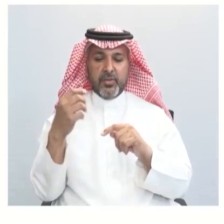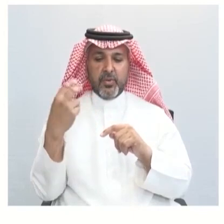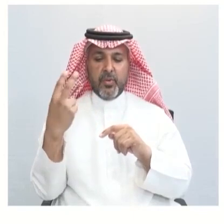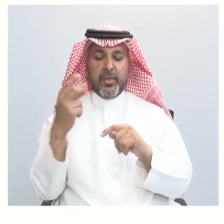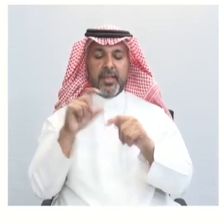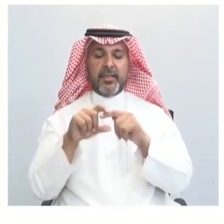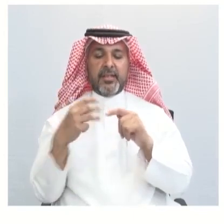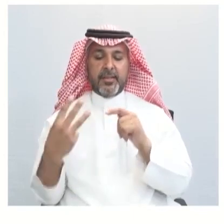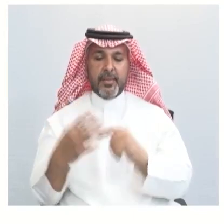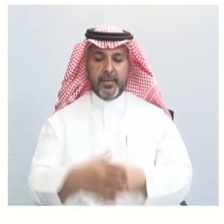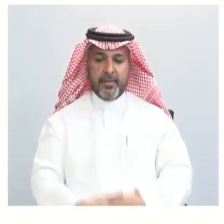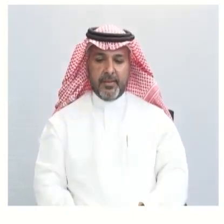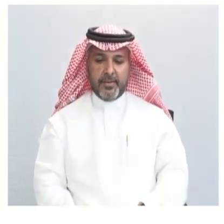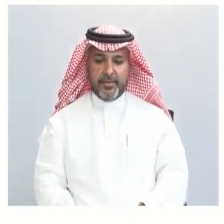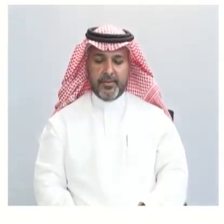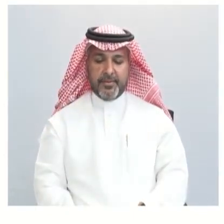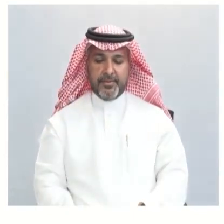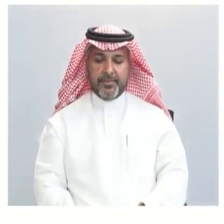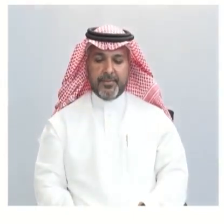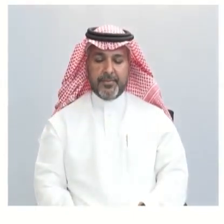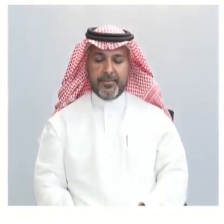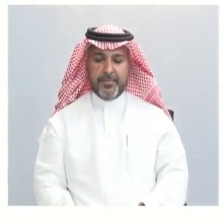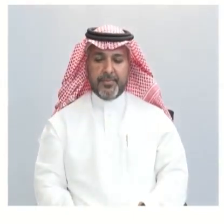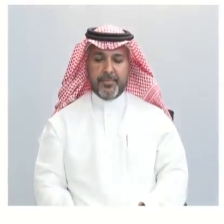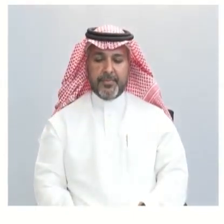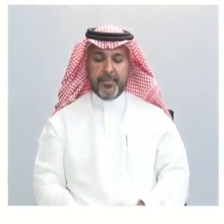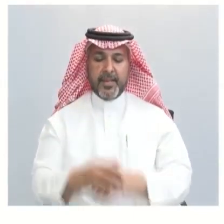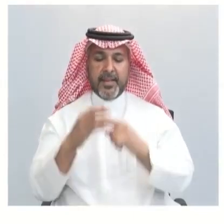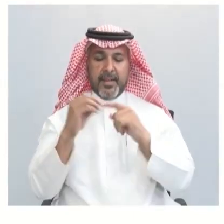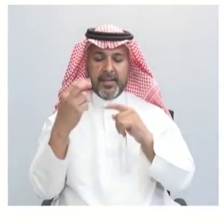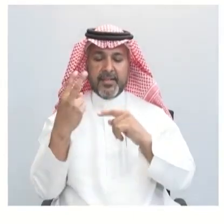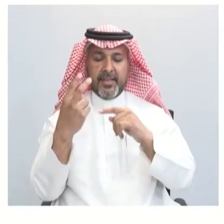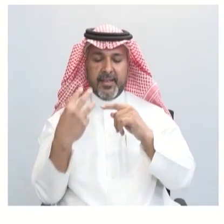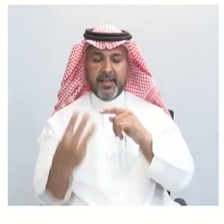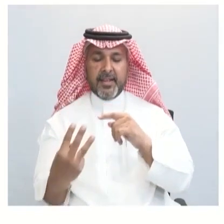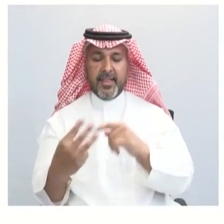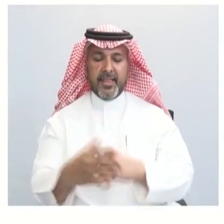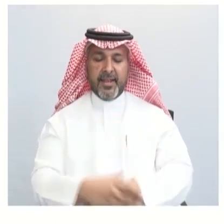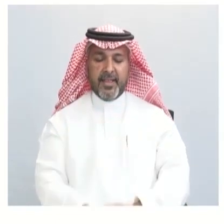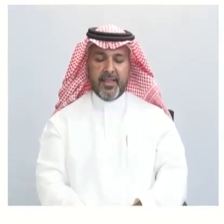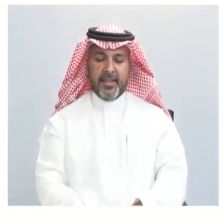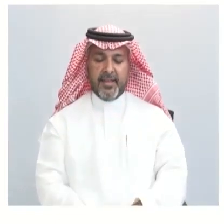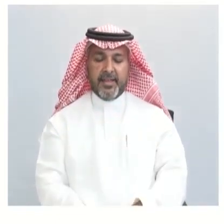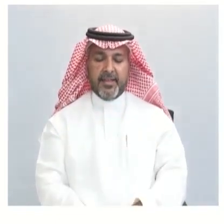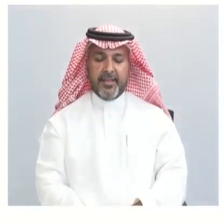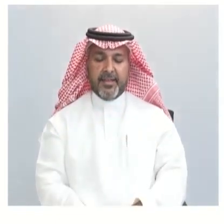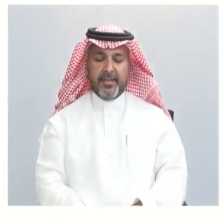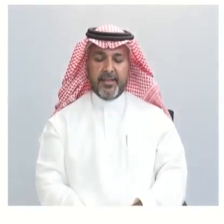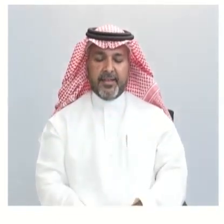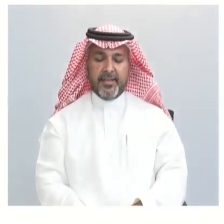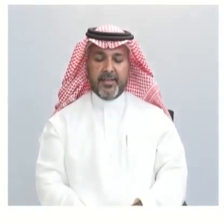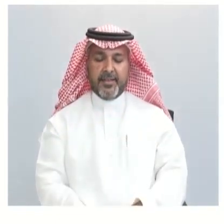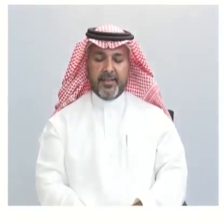ثلاثه ثلاثه اكس تساوي طبعا هنا صفر هنا صفر ناقص ا راح يكون سالب ا اقسم الطرفين على